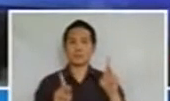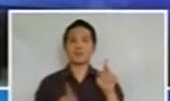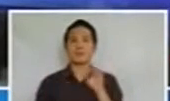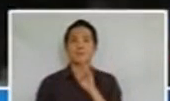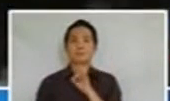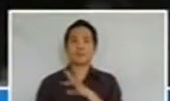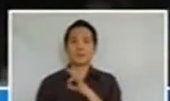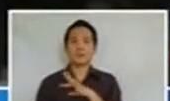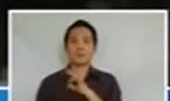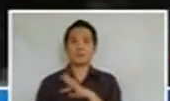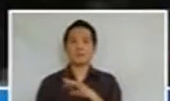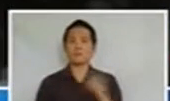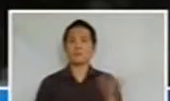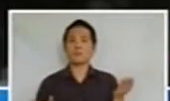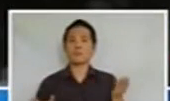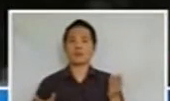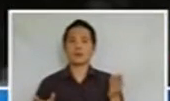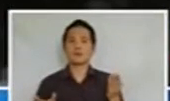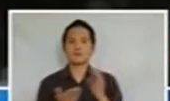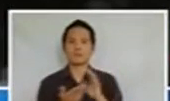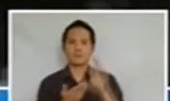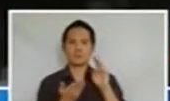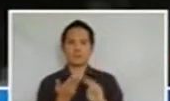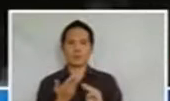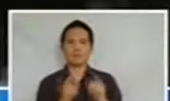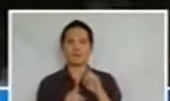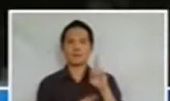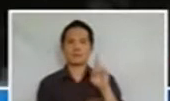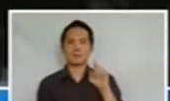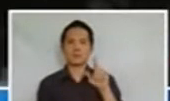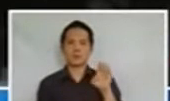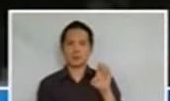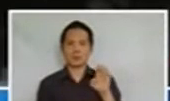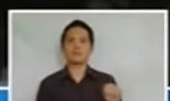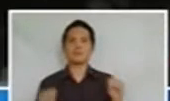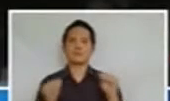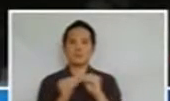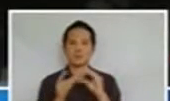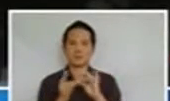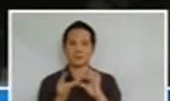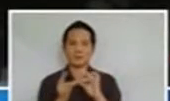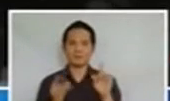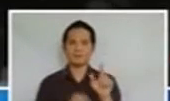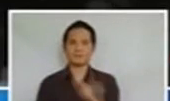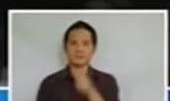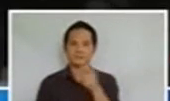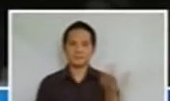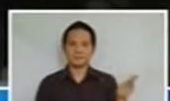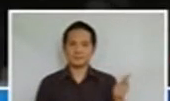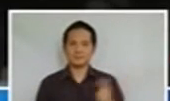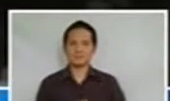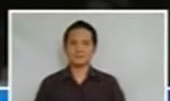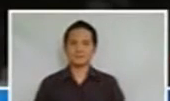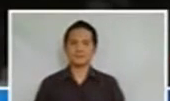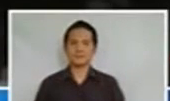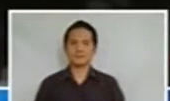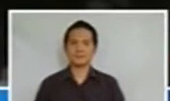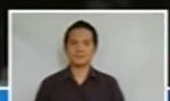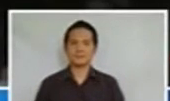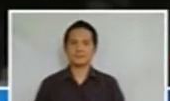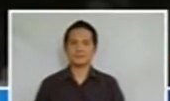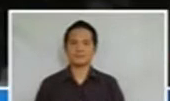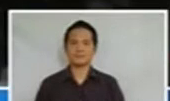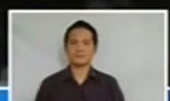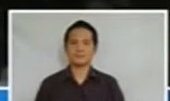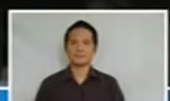tulong panghanap buhay sa ating disadvantaged displaced workers o Tupad Post-COVID-19 Intervention na programa ng